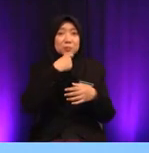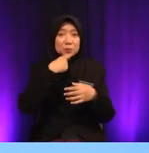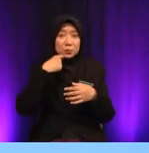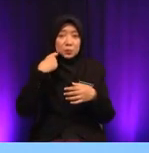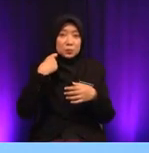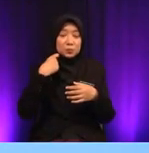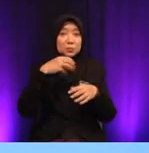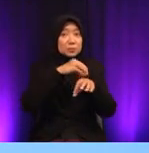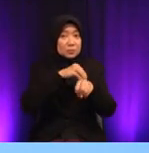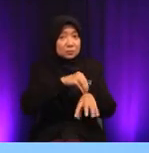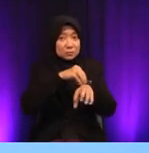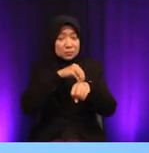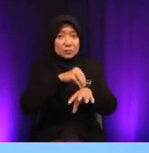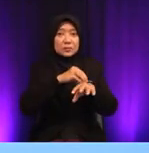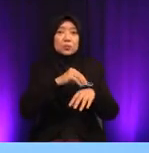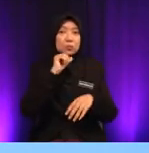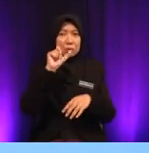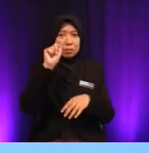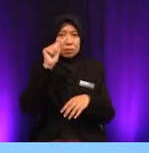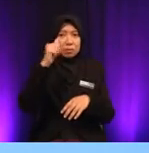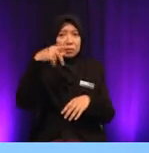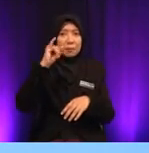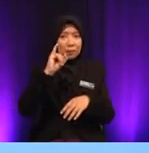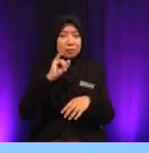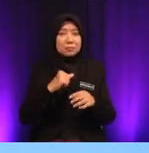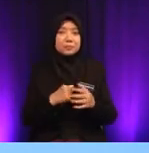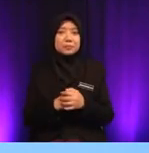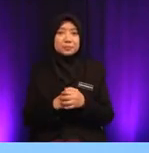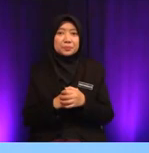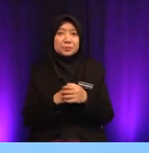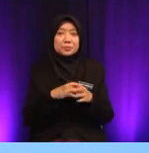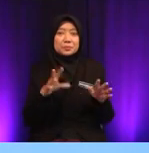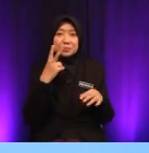jadi saya akan tulis jawabannya oke